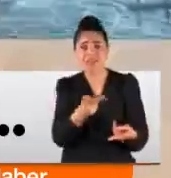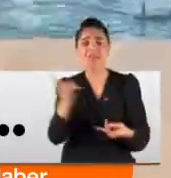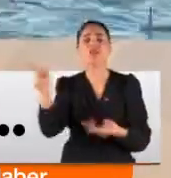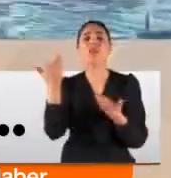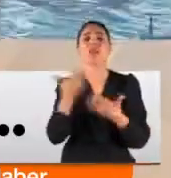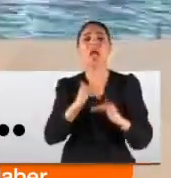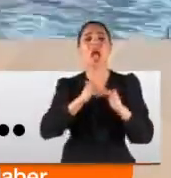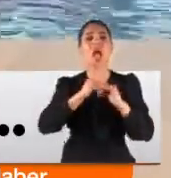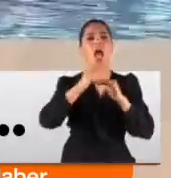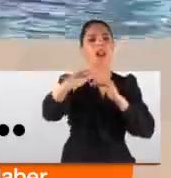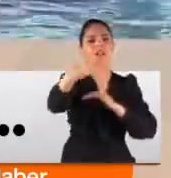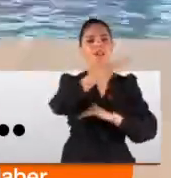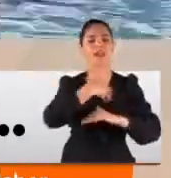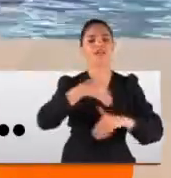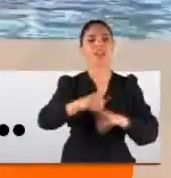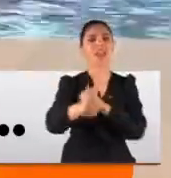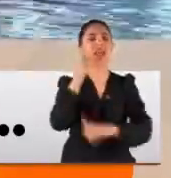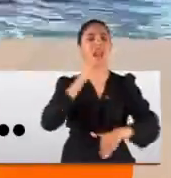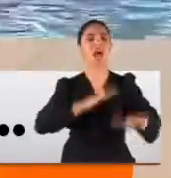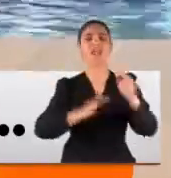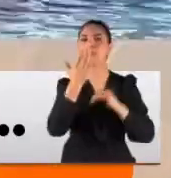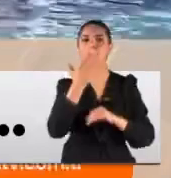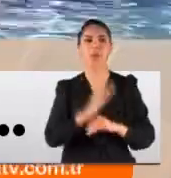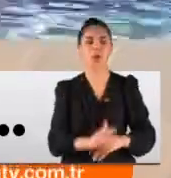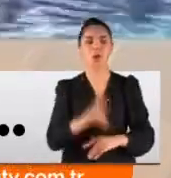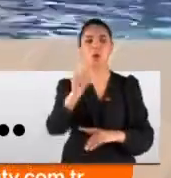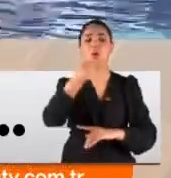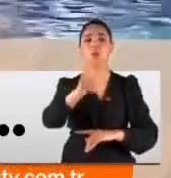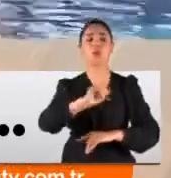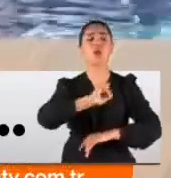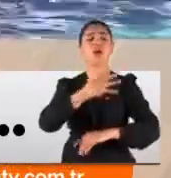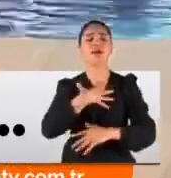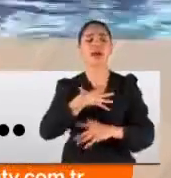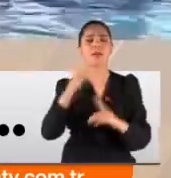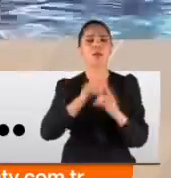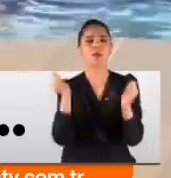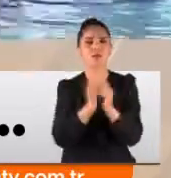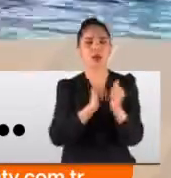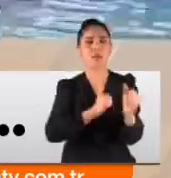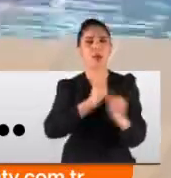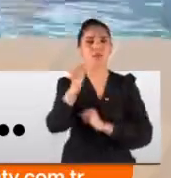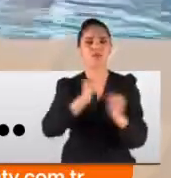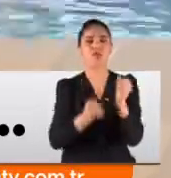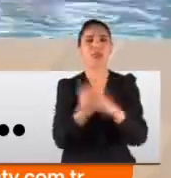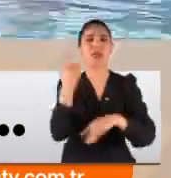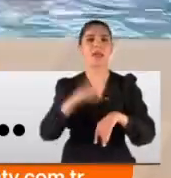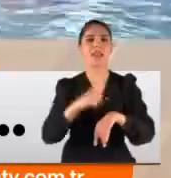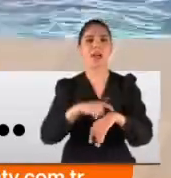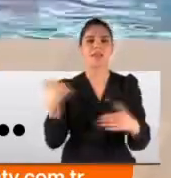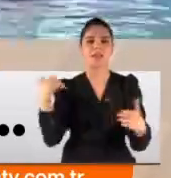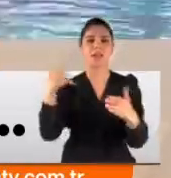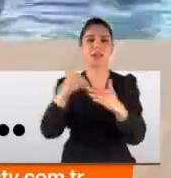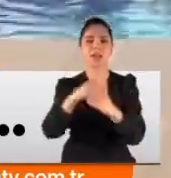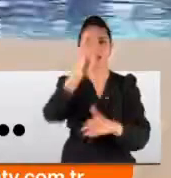iradesi bir an olsun geri adım atmadı. Kolluk kuvvetleriyle birlikte mücadele ettiler ve sabah saatlerine karşı